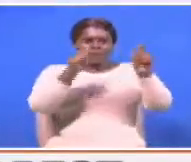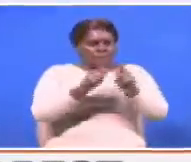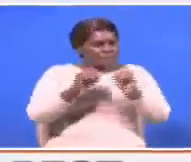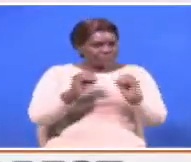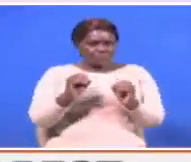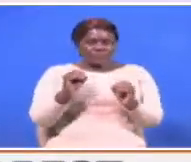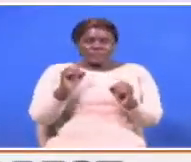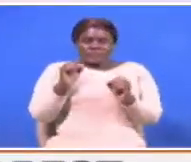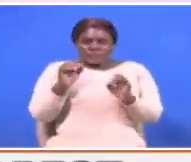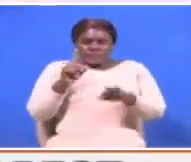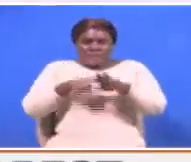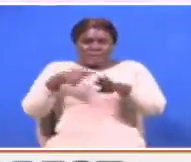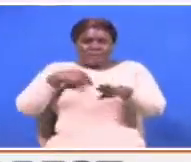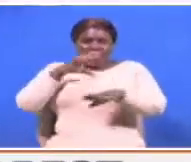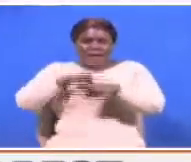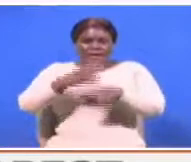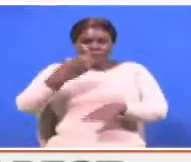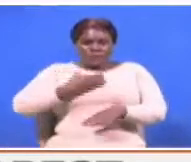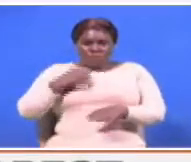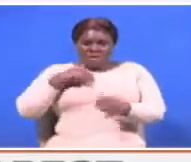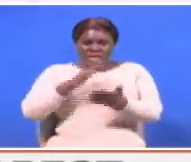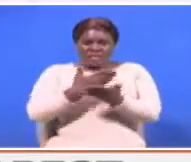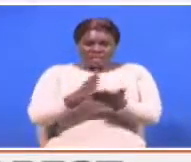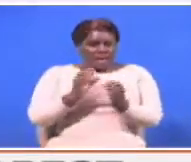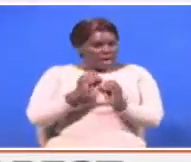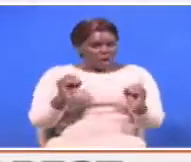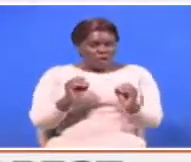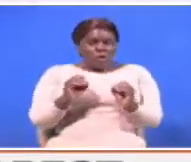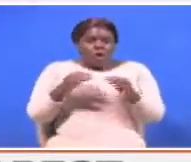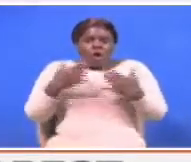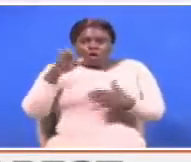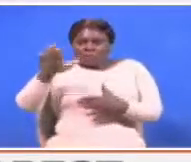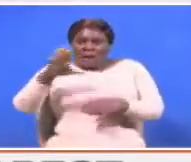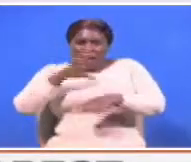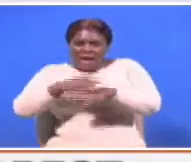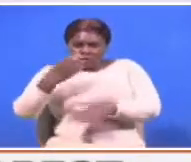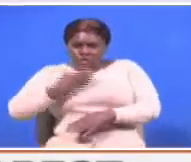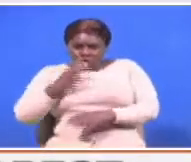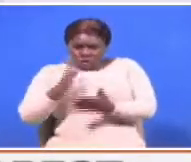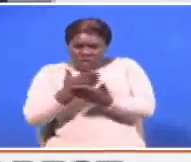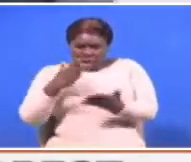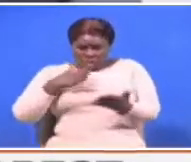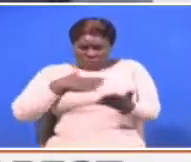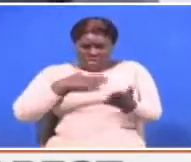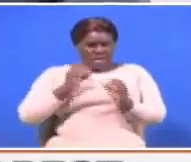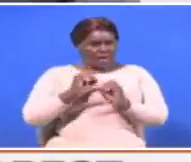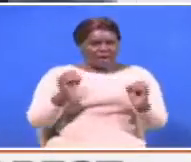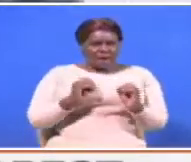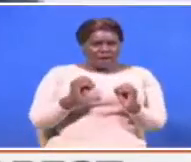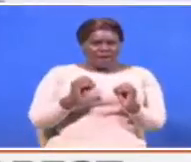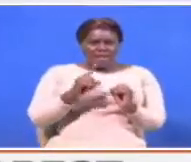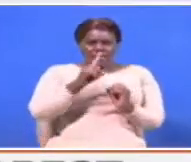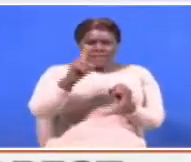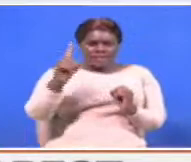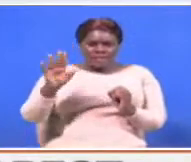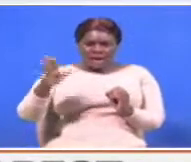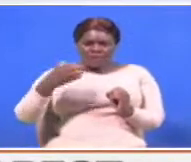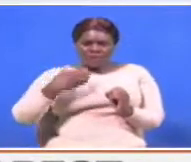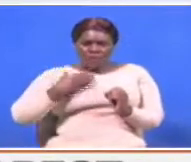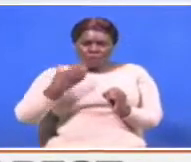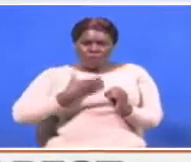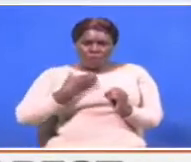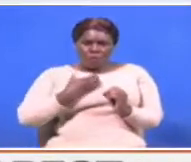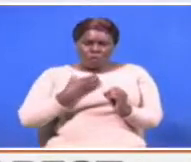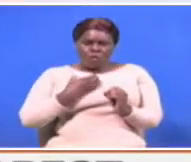Juu nikipata medal siwezi sema nitapea Naomi. Ama Naomi akipata gold haizi sema nitapea nani? Mura. So huko